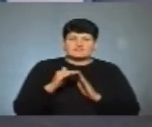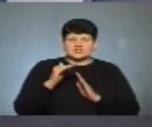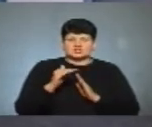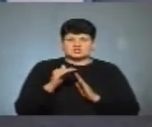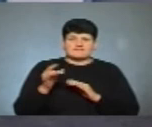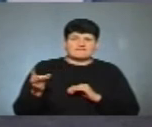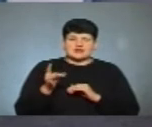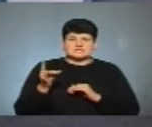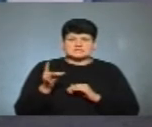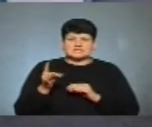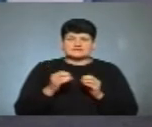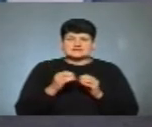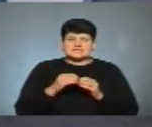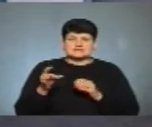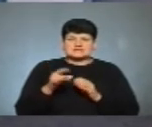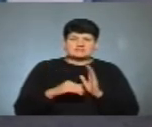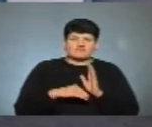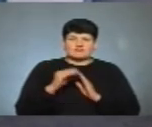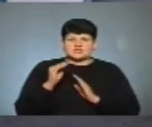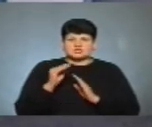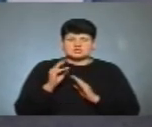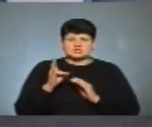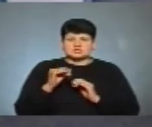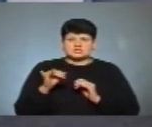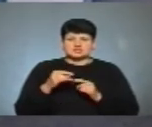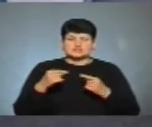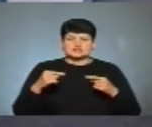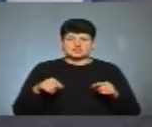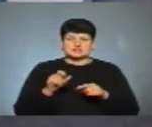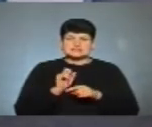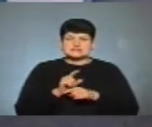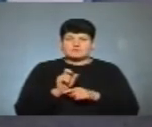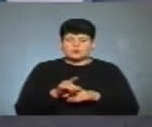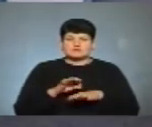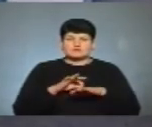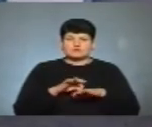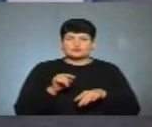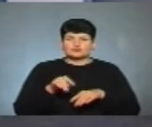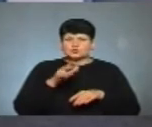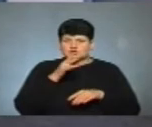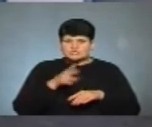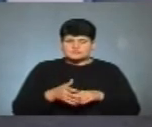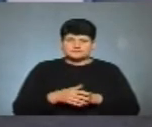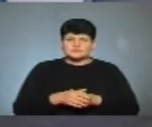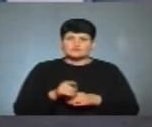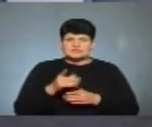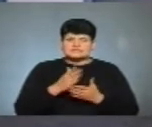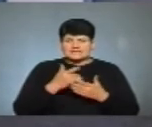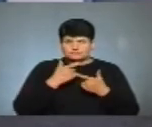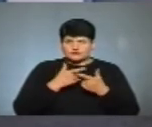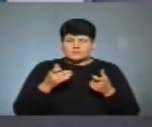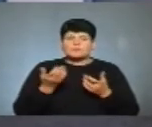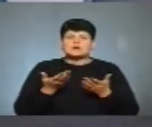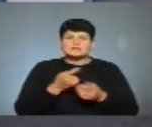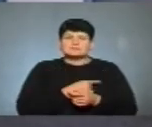в рази або в десятки разів вищі, ніж інші замовники проводили в той же час ті самі закупівлі. У вас є інформація, зокрема, про які